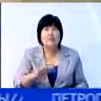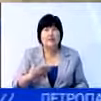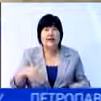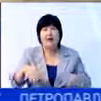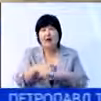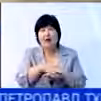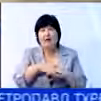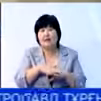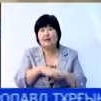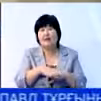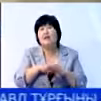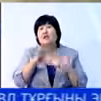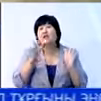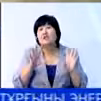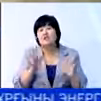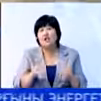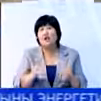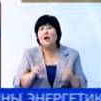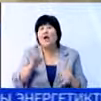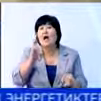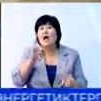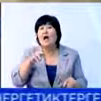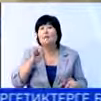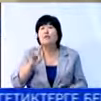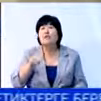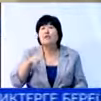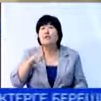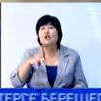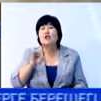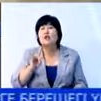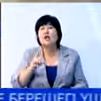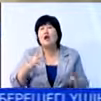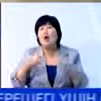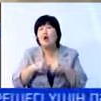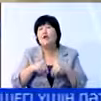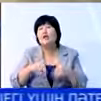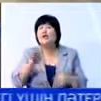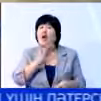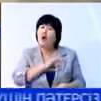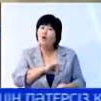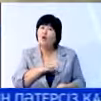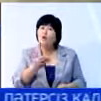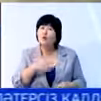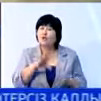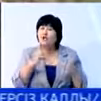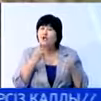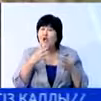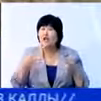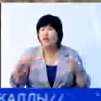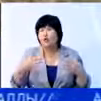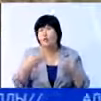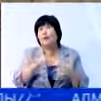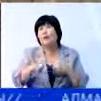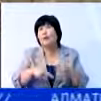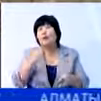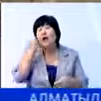халыққа, жалпы мынау Әмір Темір әулетіне ықпалын, соның бәрін бізге жақсылап түсініп берді. Мұнан